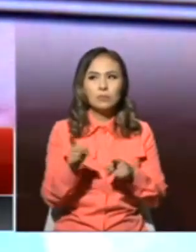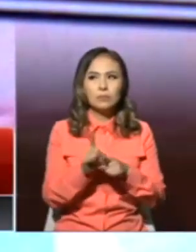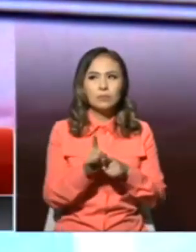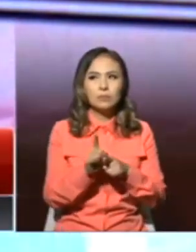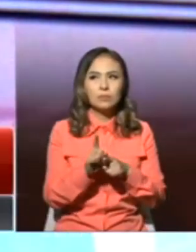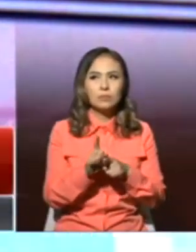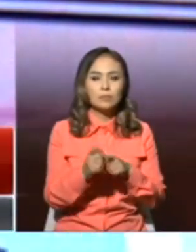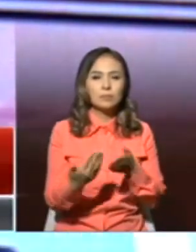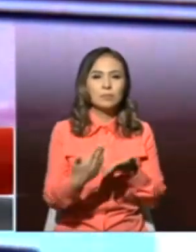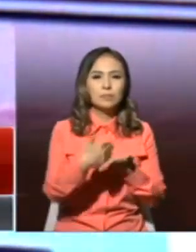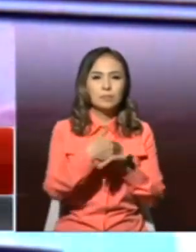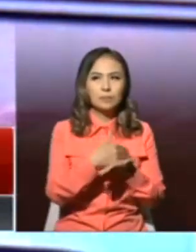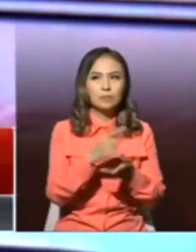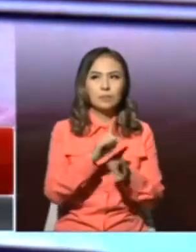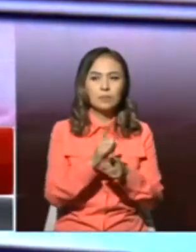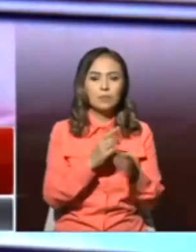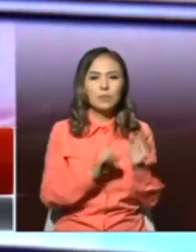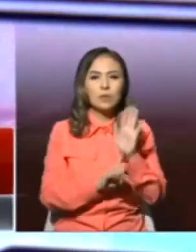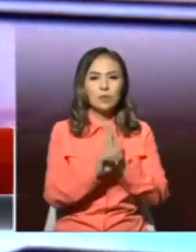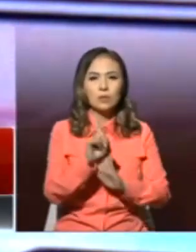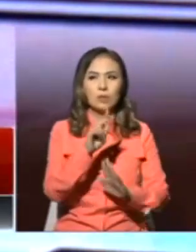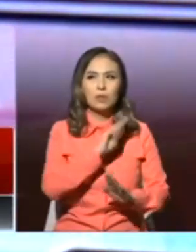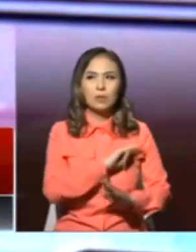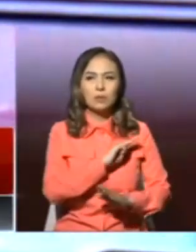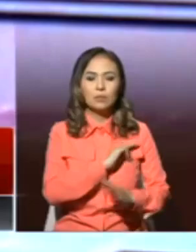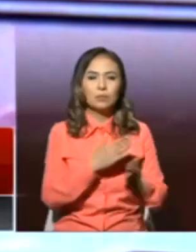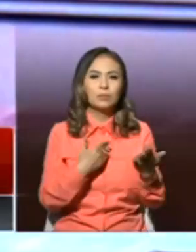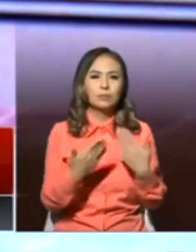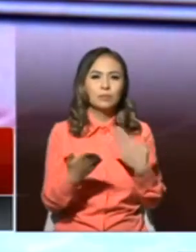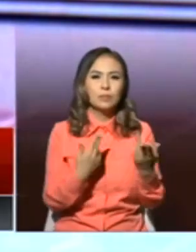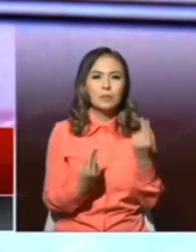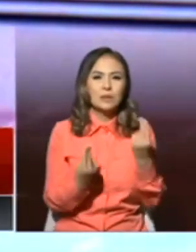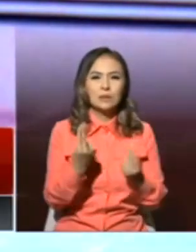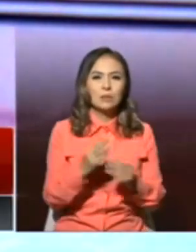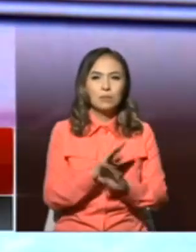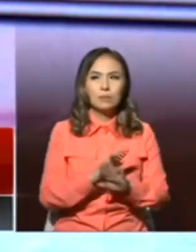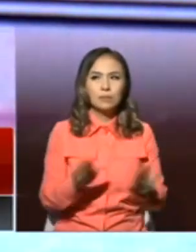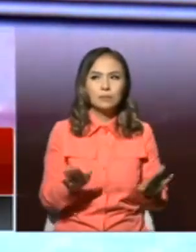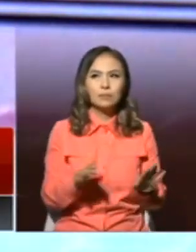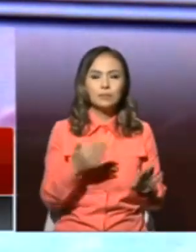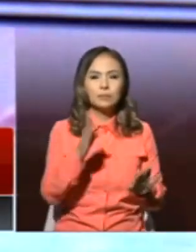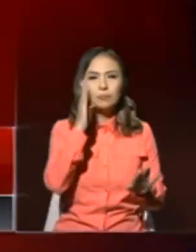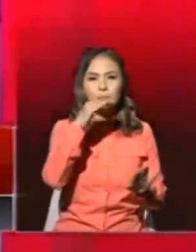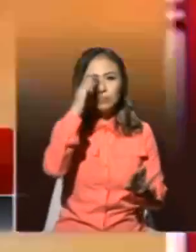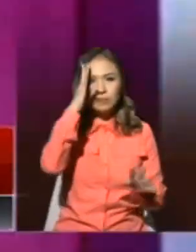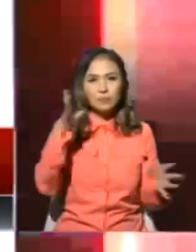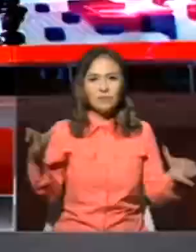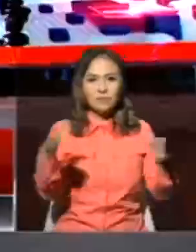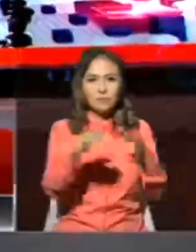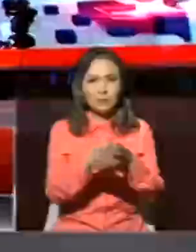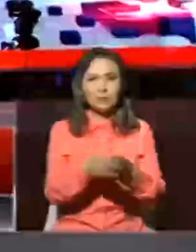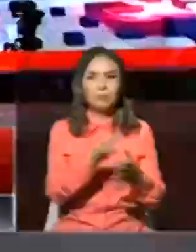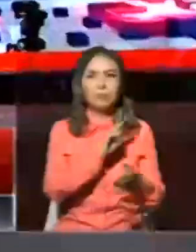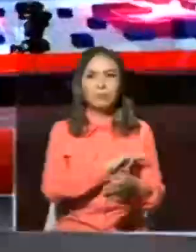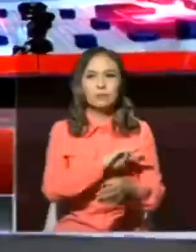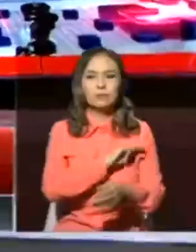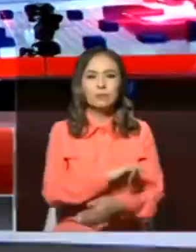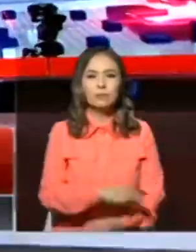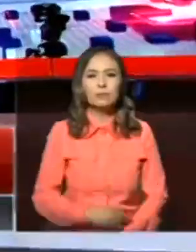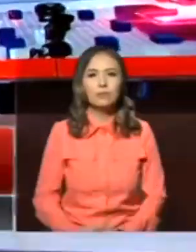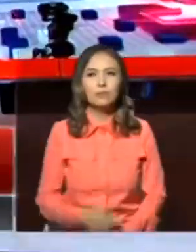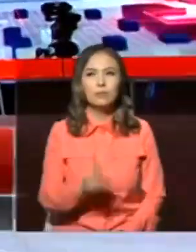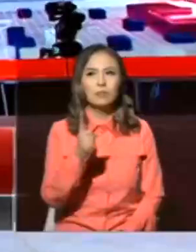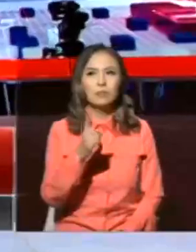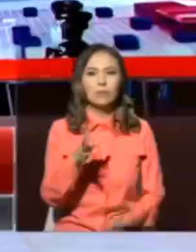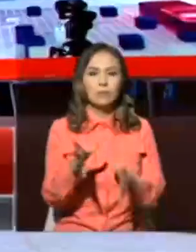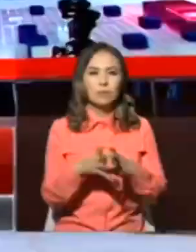ғана бізге келеді. Біз олармен жұмыс істейміз. Біз игроманмен ғана емес, оның ата-анасымен бірге жұмыс істейміз. Потому